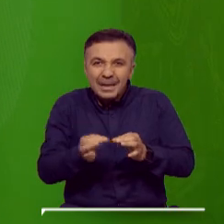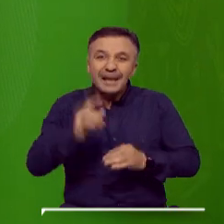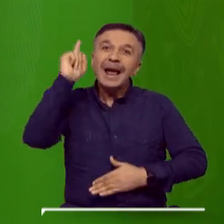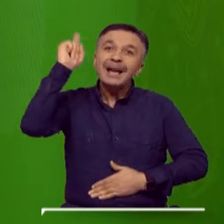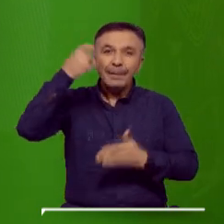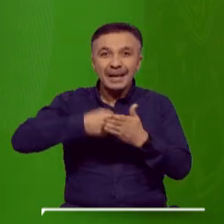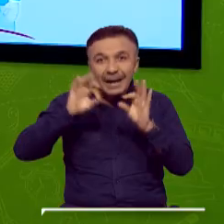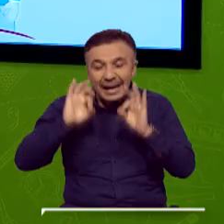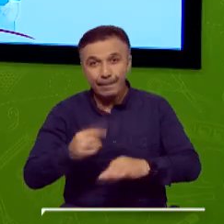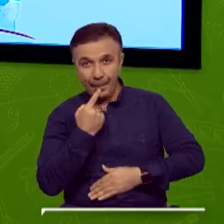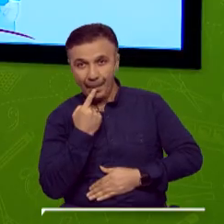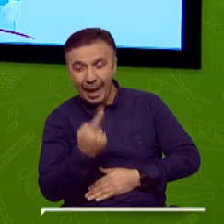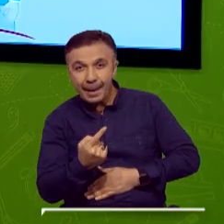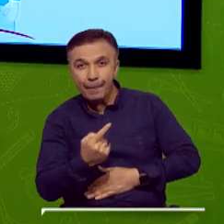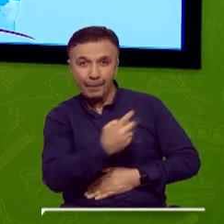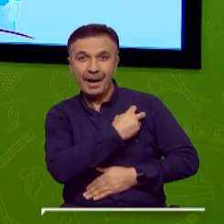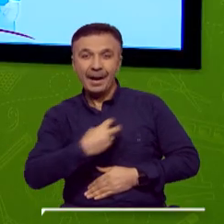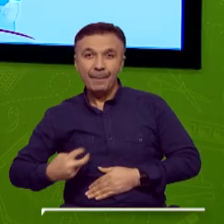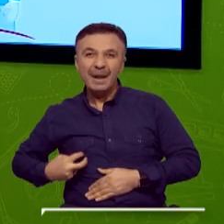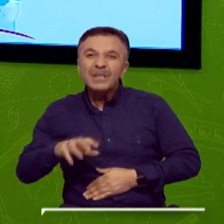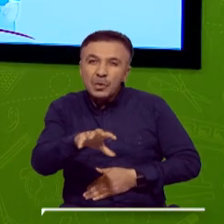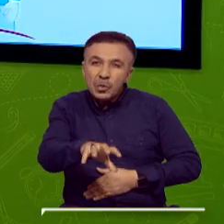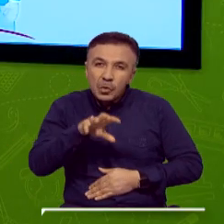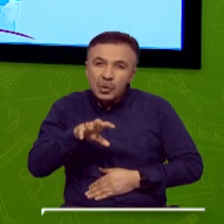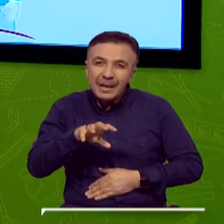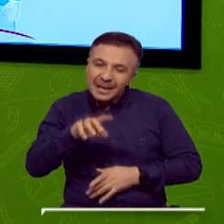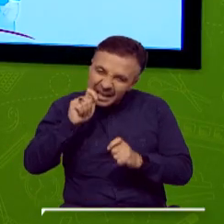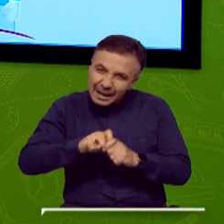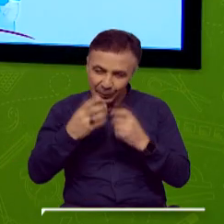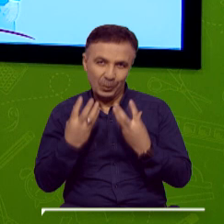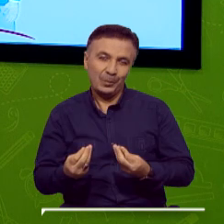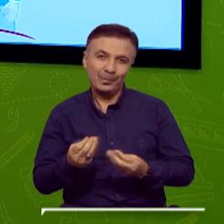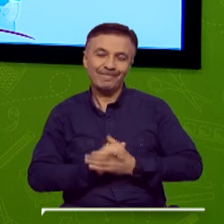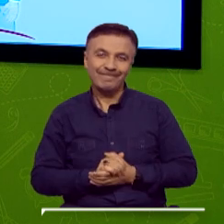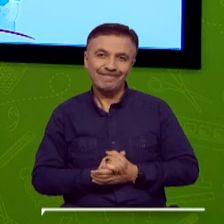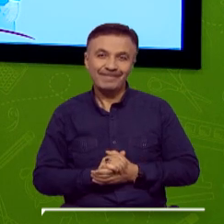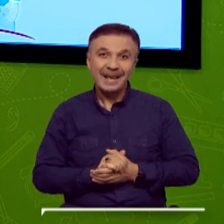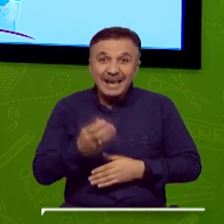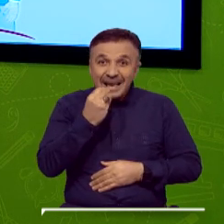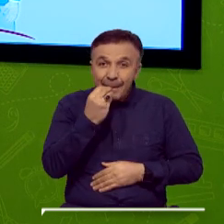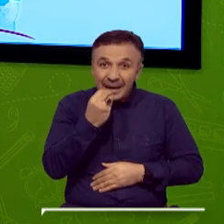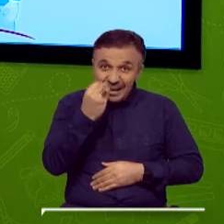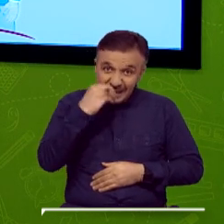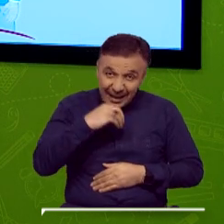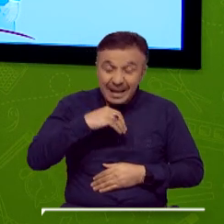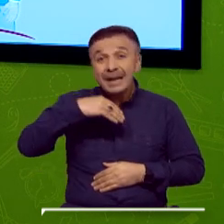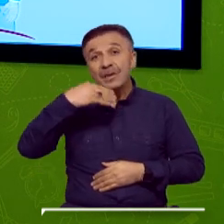Bismillahirrahmanirrahim derim, Peygamberimizin sünnetini yerine getiririm. Yemekten